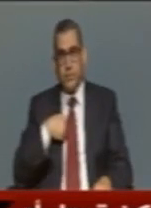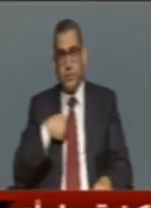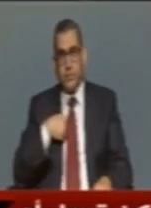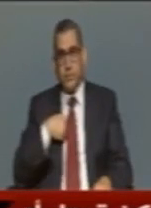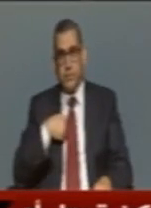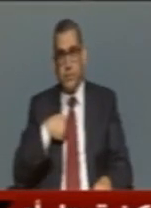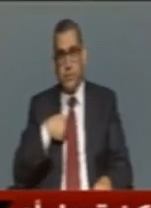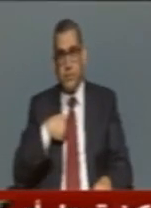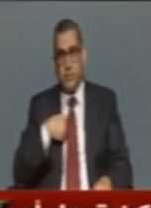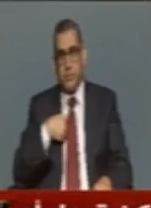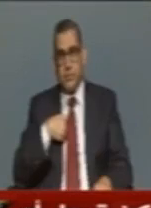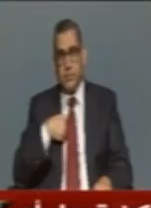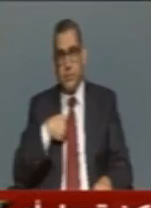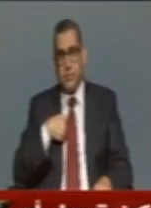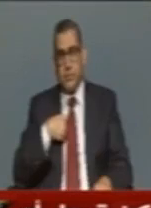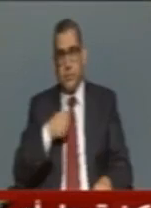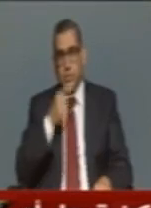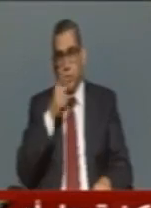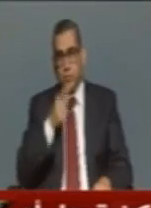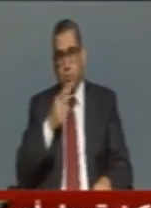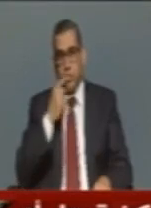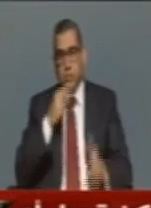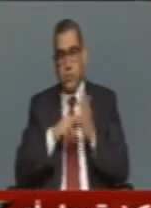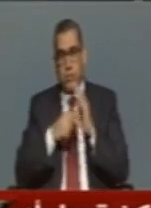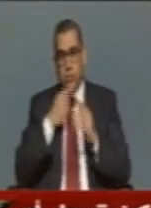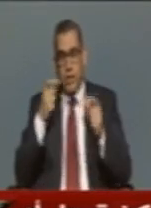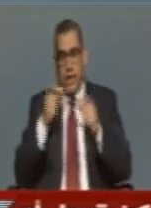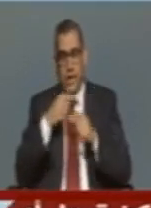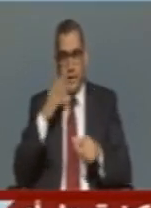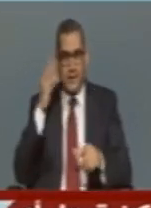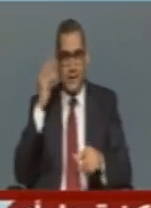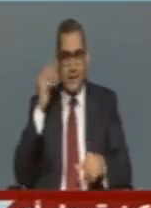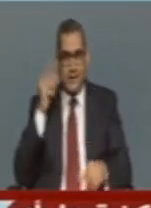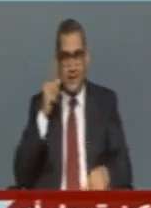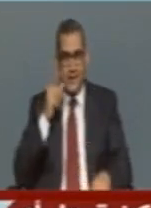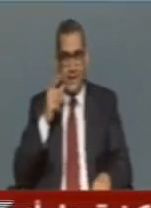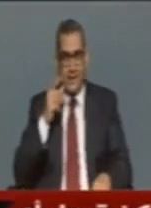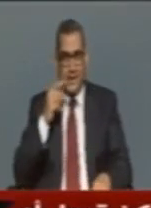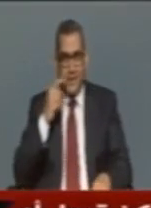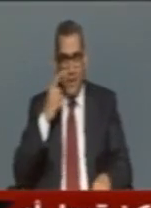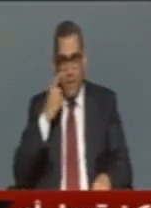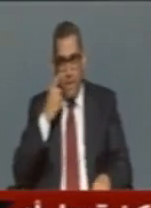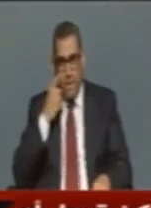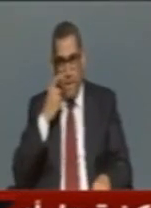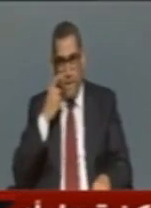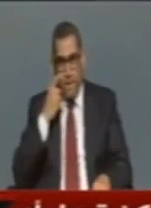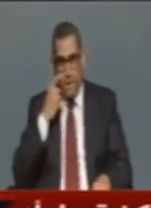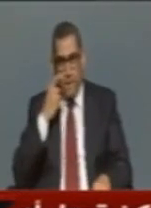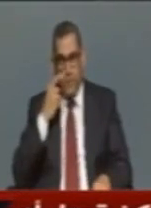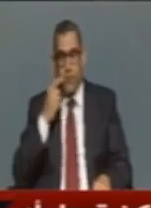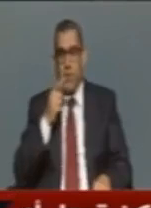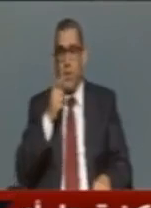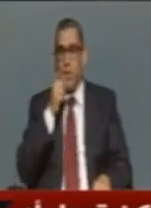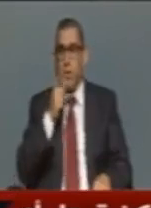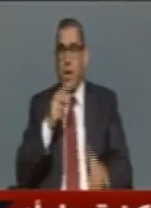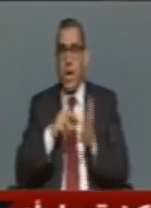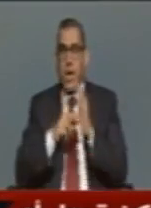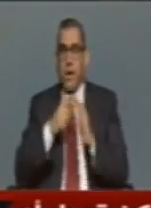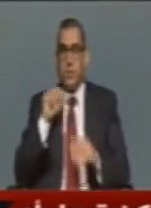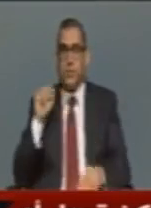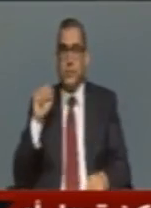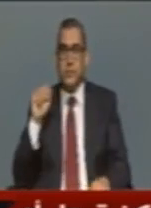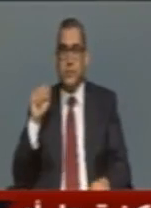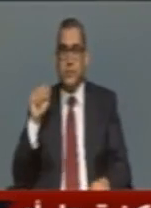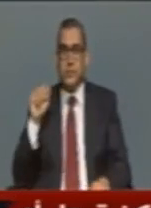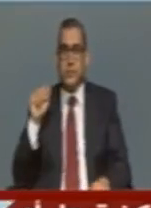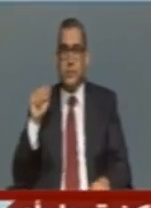هو دكتور مصطفى هيبقى زعلان قوي دلوقتي وخايف ان انا ورطته في الفلوس. لا قول لي مثلا ايه نعمل 100 مدرسه، المدرسه 20